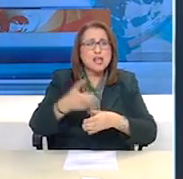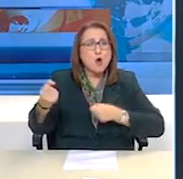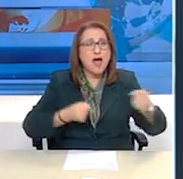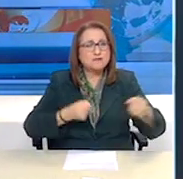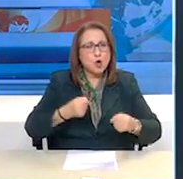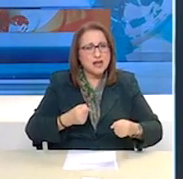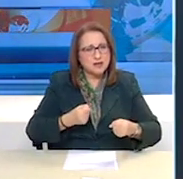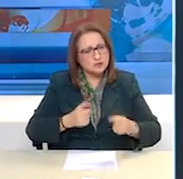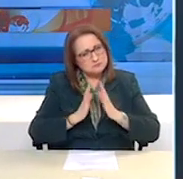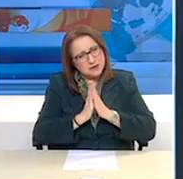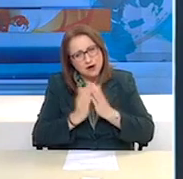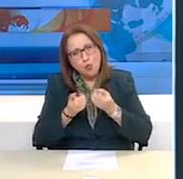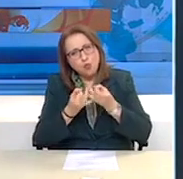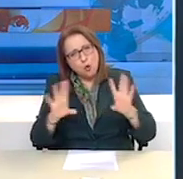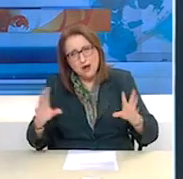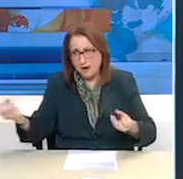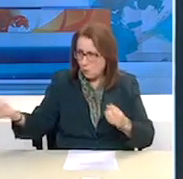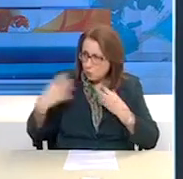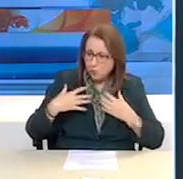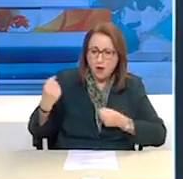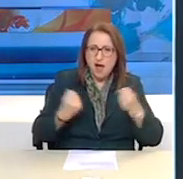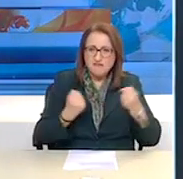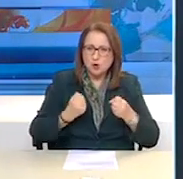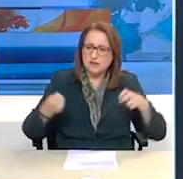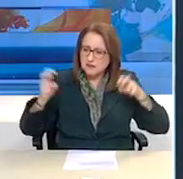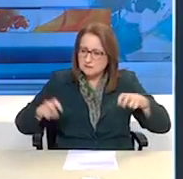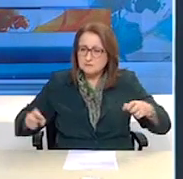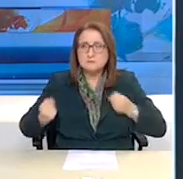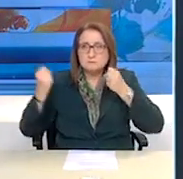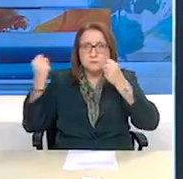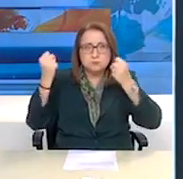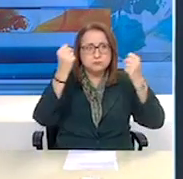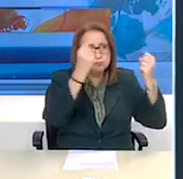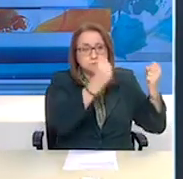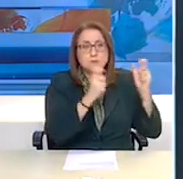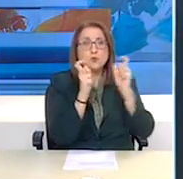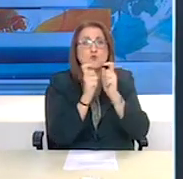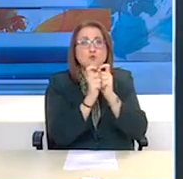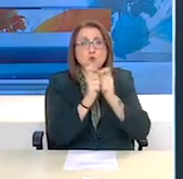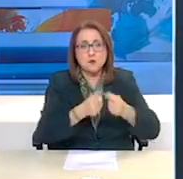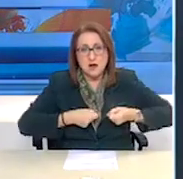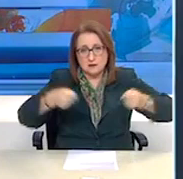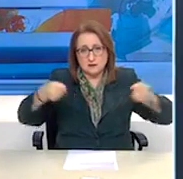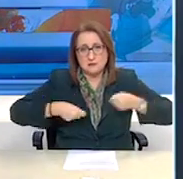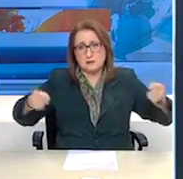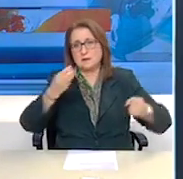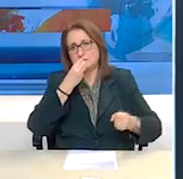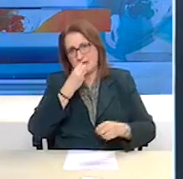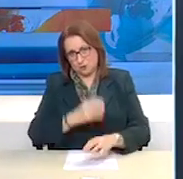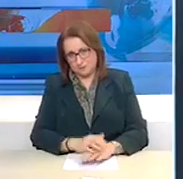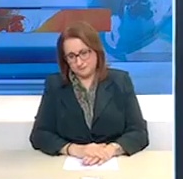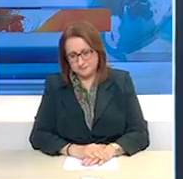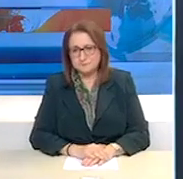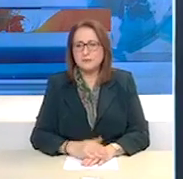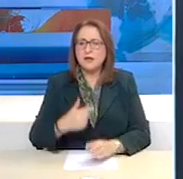της εταιρικής κοινωνικής τους ευθύνης. Αγαπητοί μου συμπολίτες, κυρίες και κύριοι, συνεχίζουμε να δίνουμε όλοι μαζί, ο